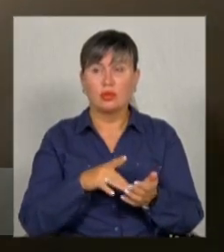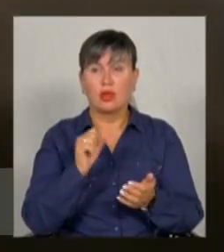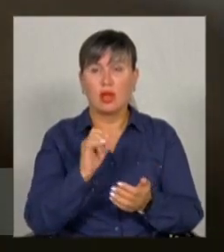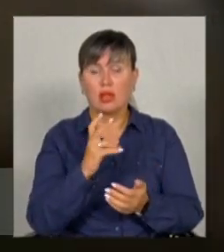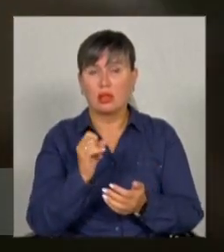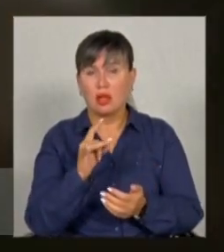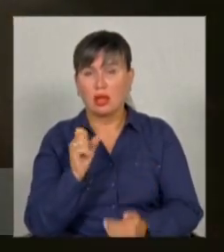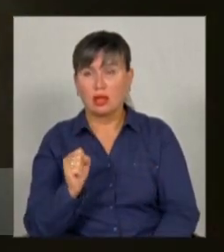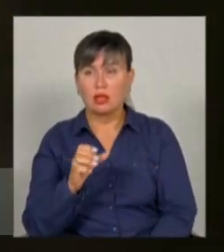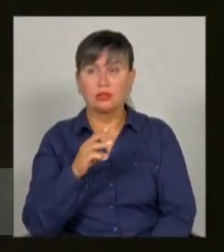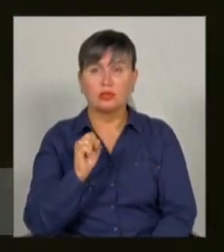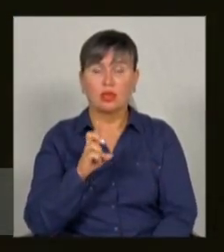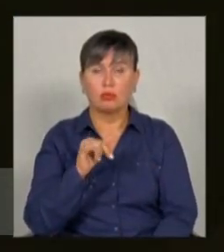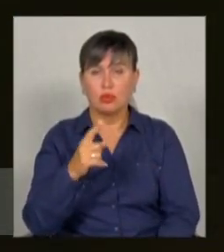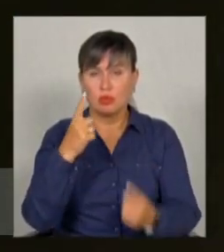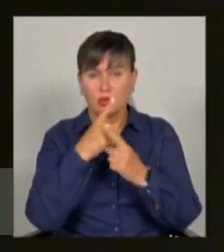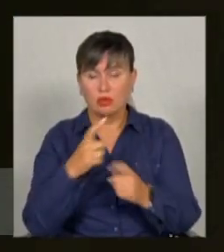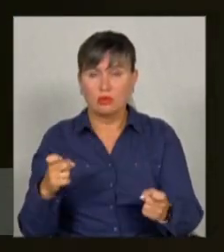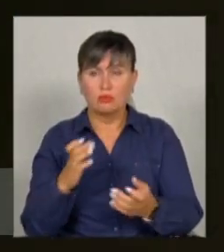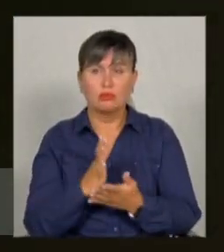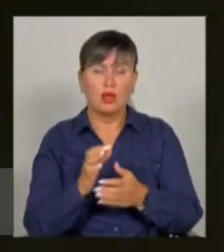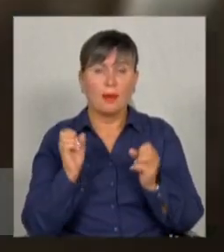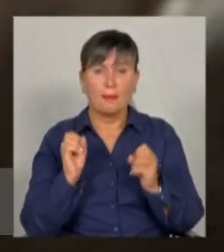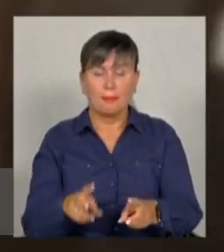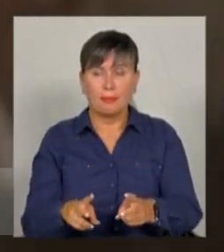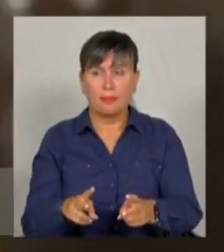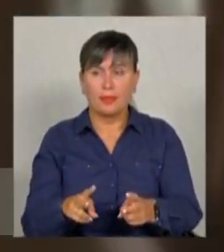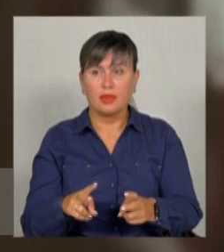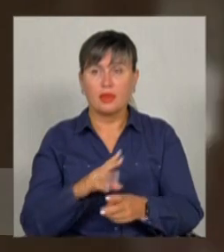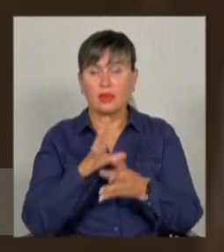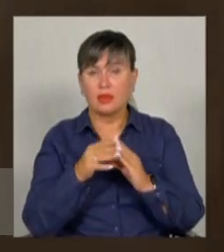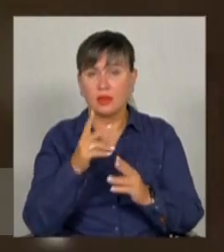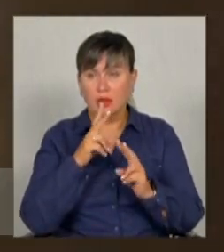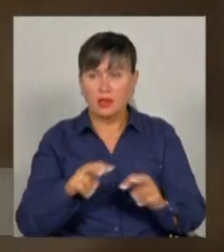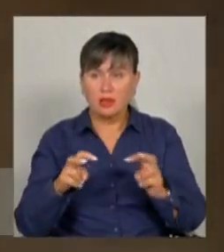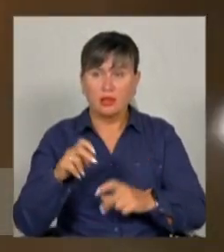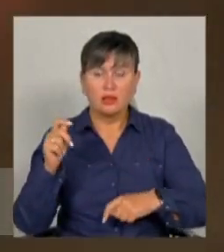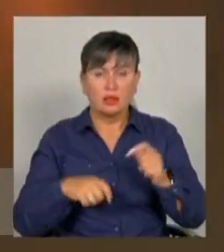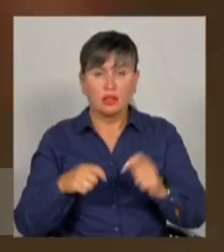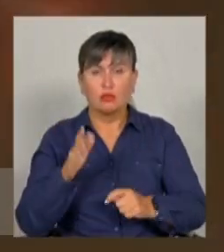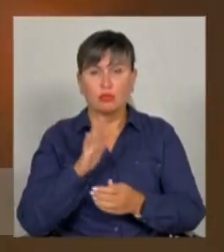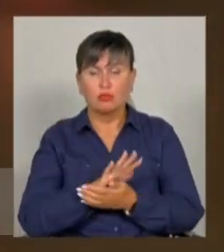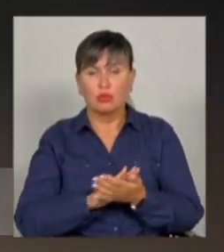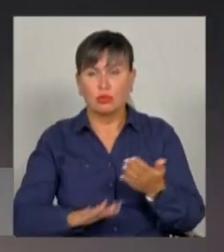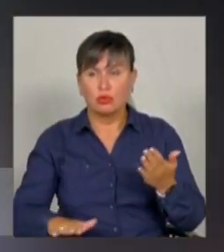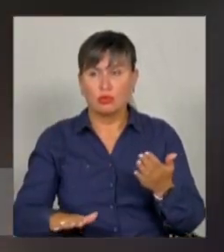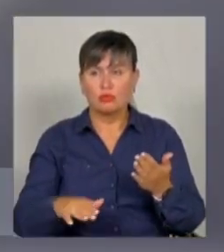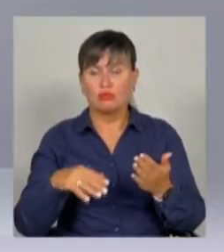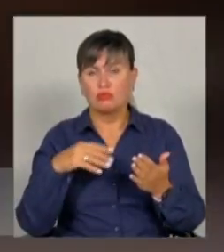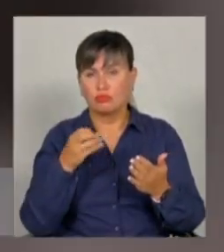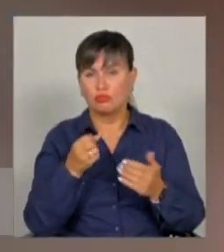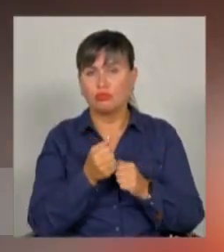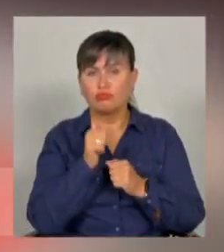и Стамбуле, объявлены предупреждения об опасности. По оценкам экспертов, обильные дожди будут продолжаться с перерывами